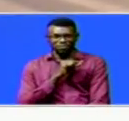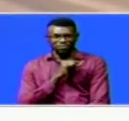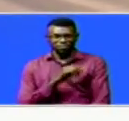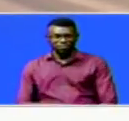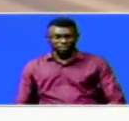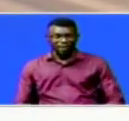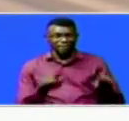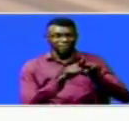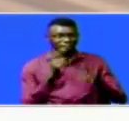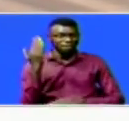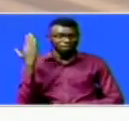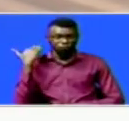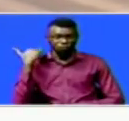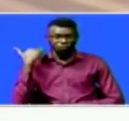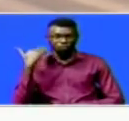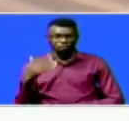Nimewahi